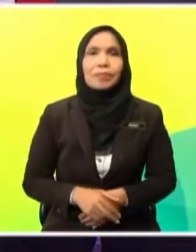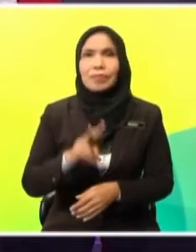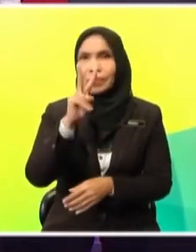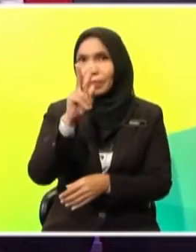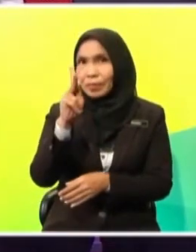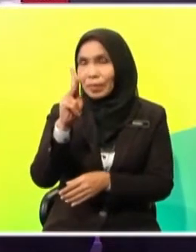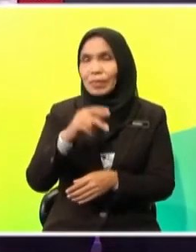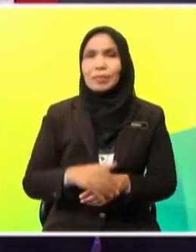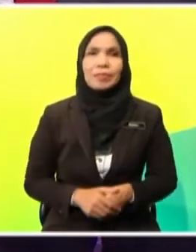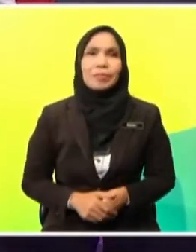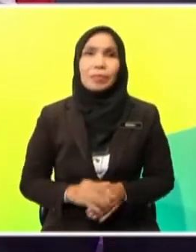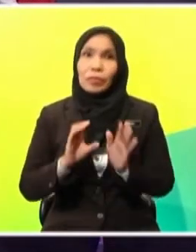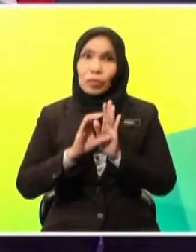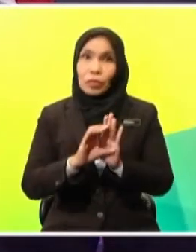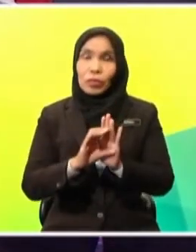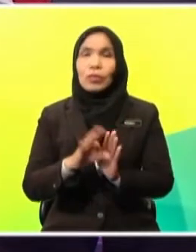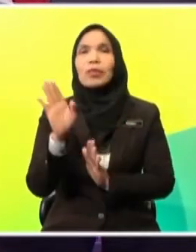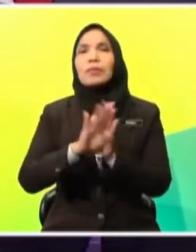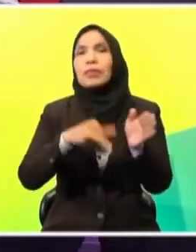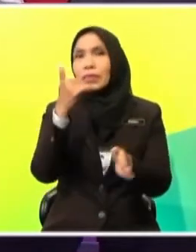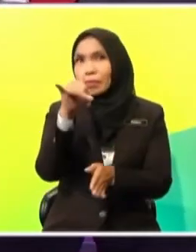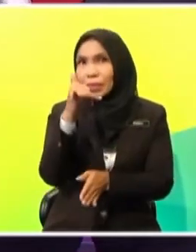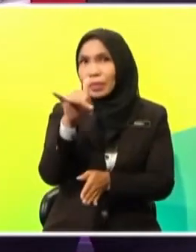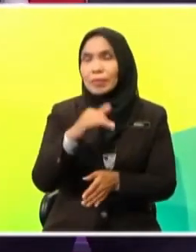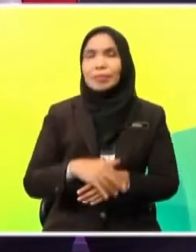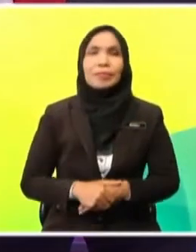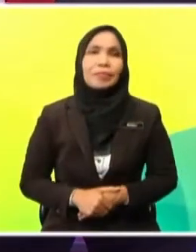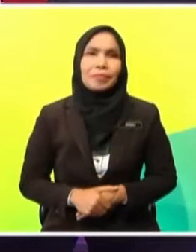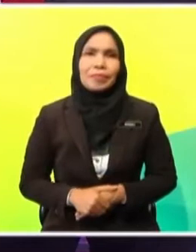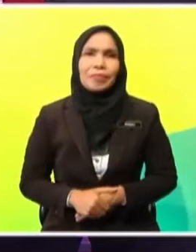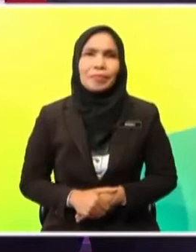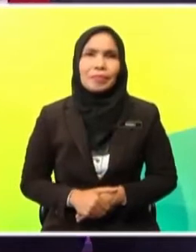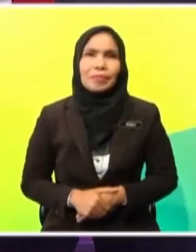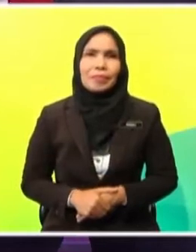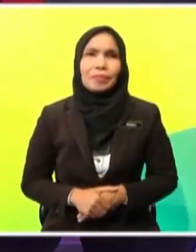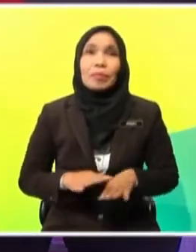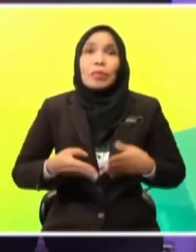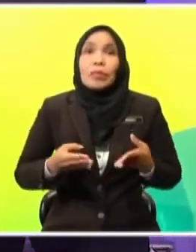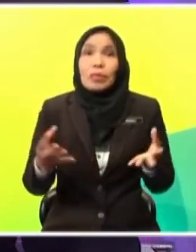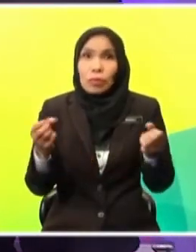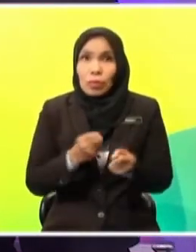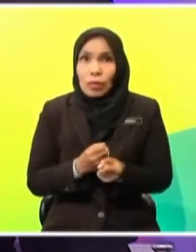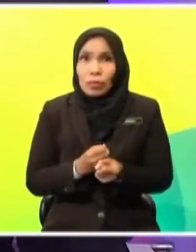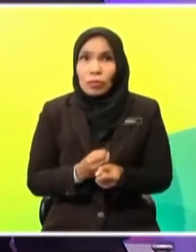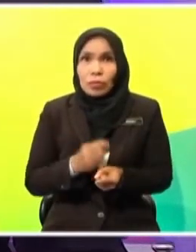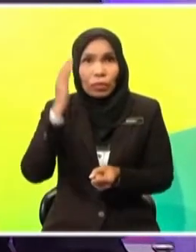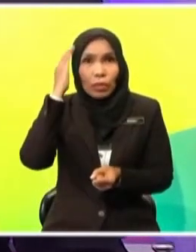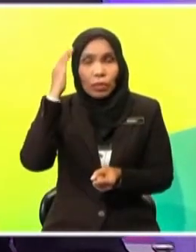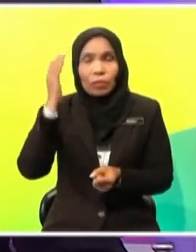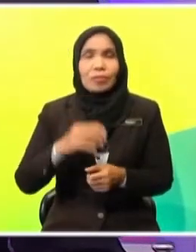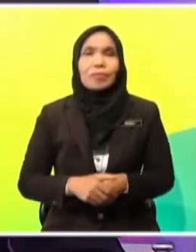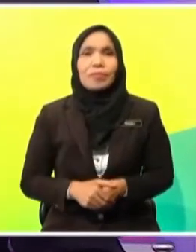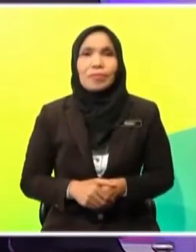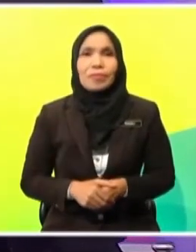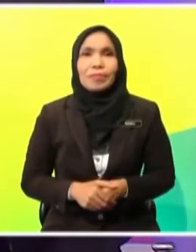contoh suku kata dia adalah bermain macam mana Cek Google Nak Tahu dia-vicky tengok si kuda hijau kenkyo